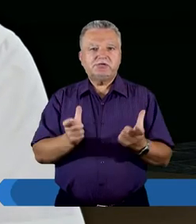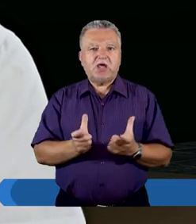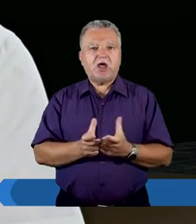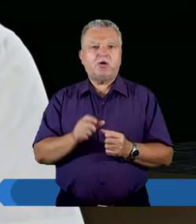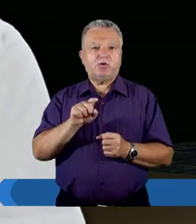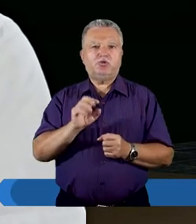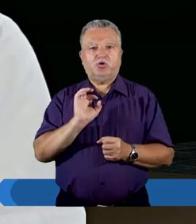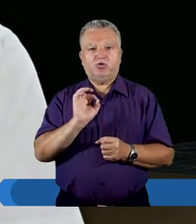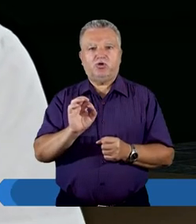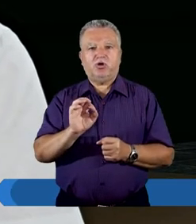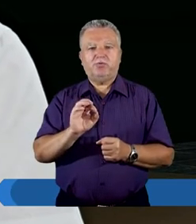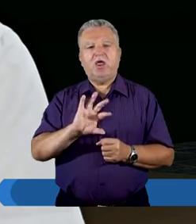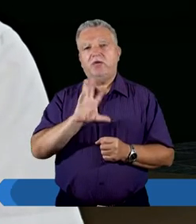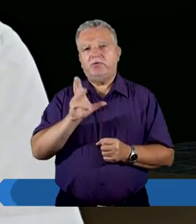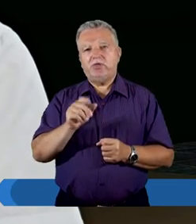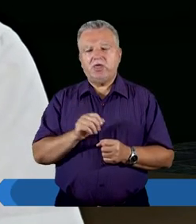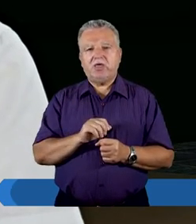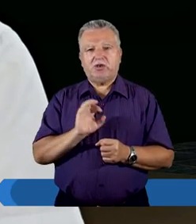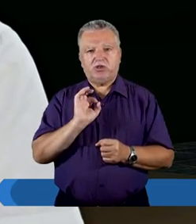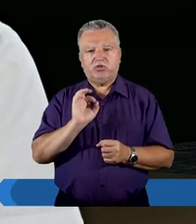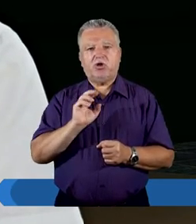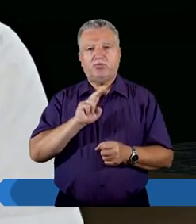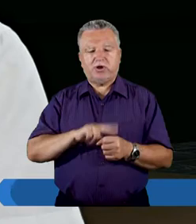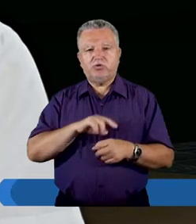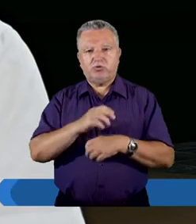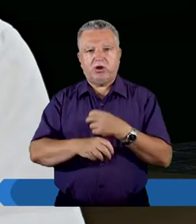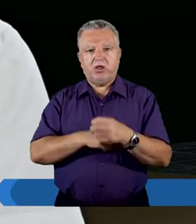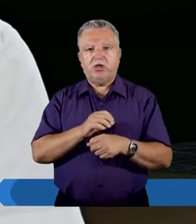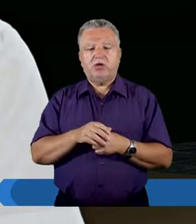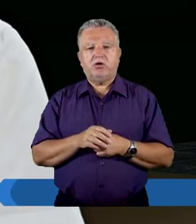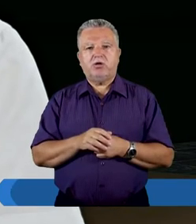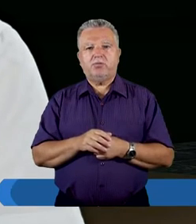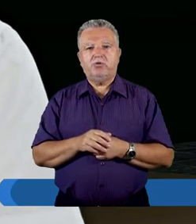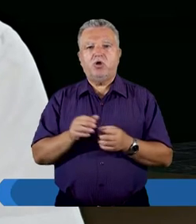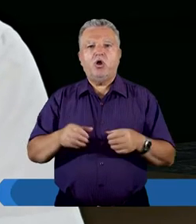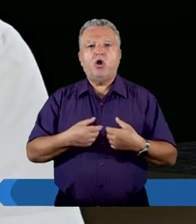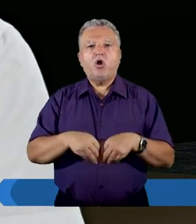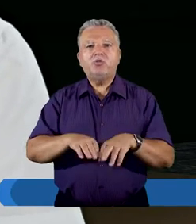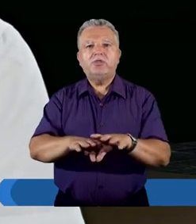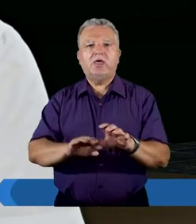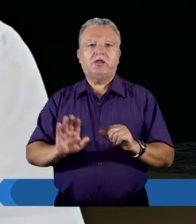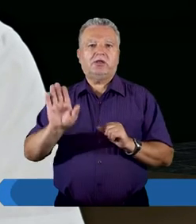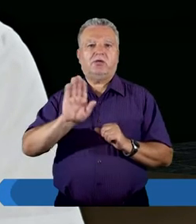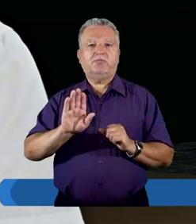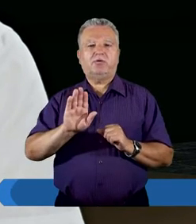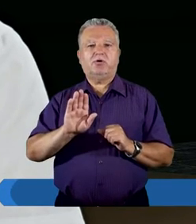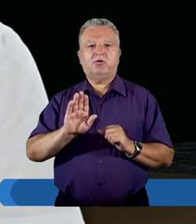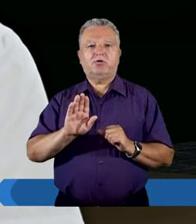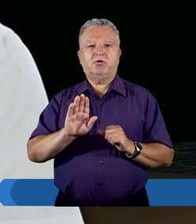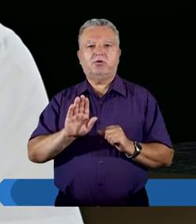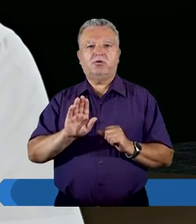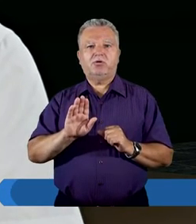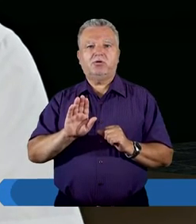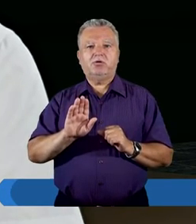dorobek życiowy, przepiękny dorobek życiowy, ten reformatorski, taki oddany Bogu, no jak gdyby o